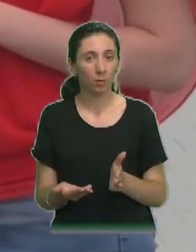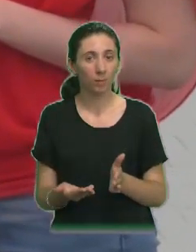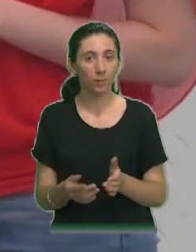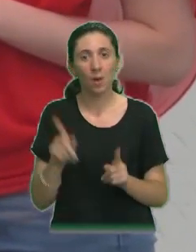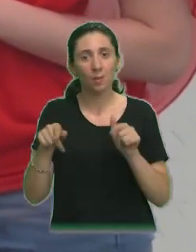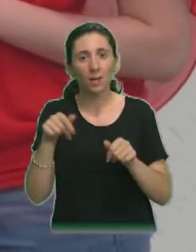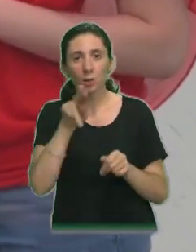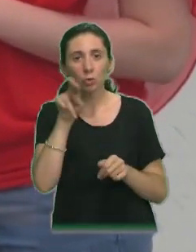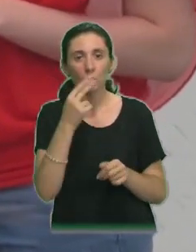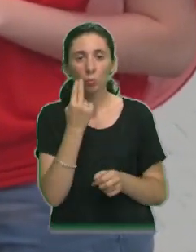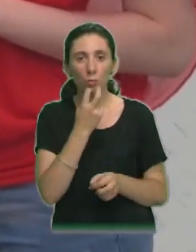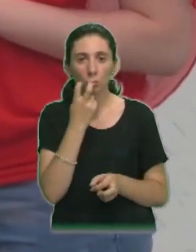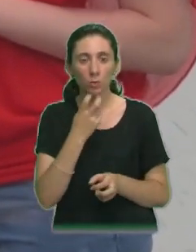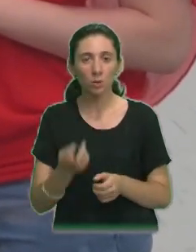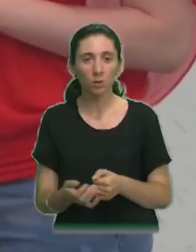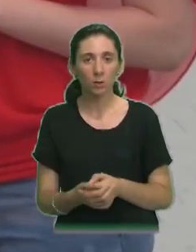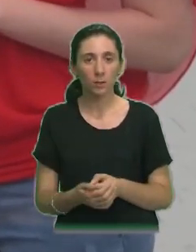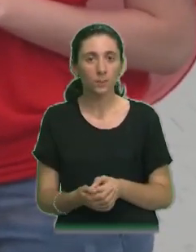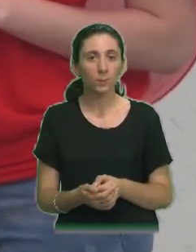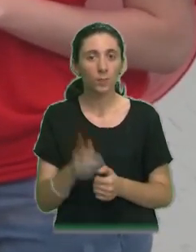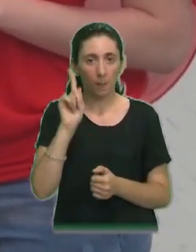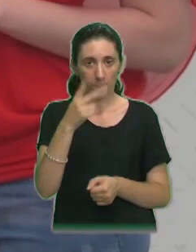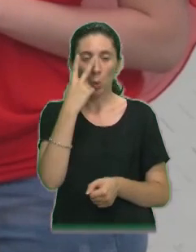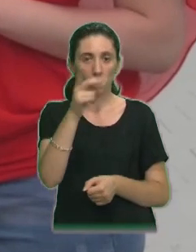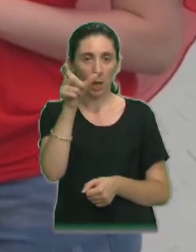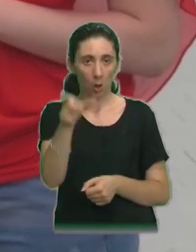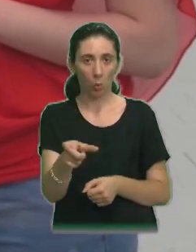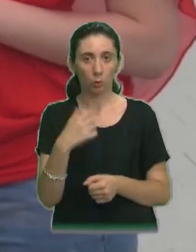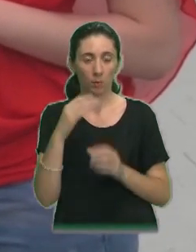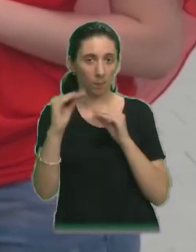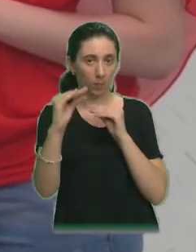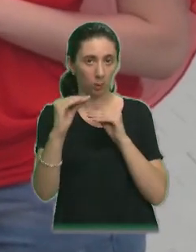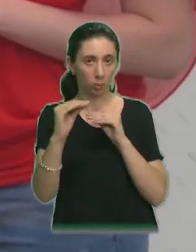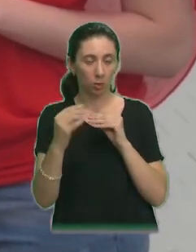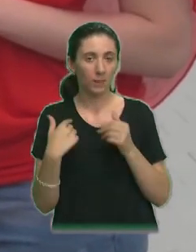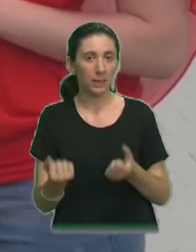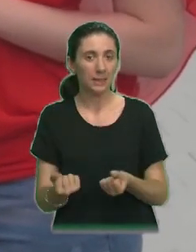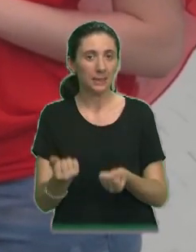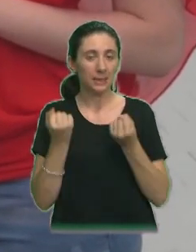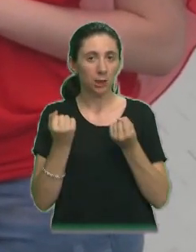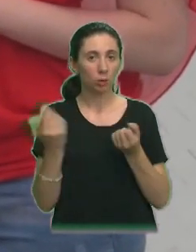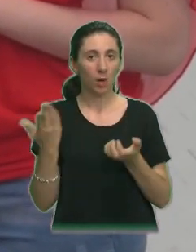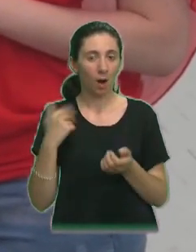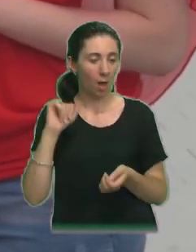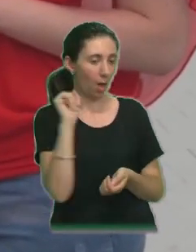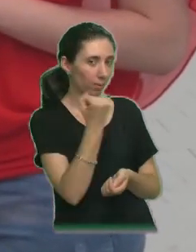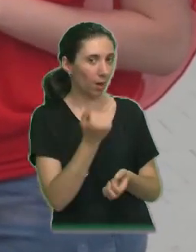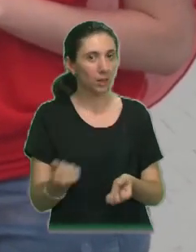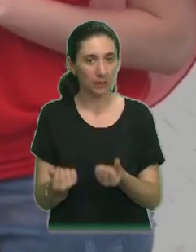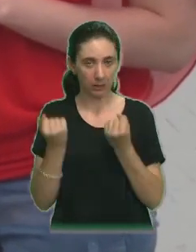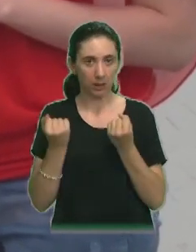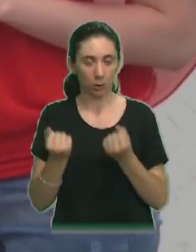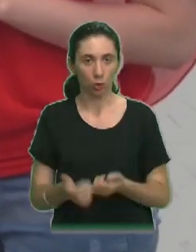dobro komunicirati govornim jezikom, pa nisam imala potrebe. Malo nekad čitam Susana,